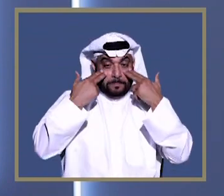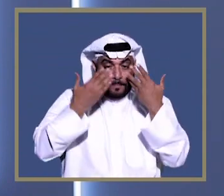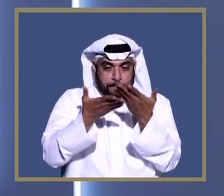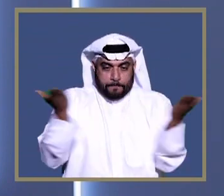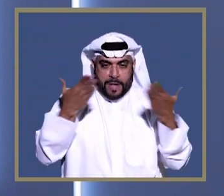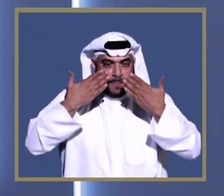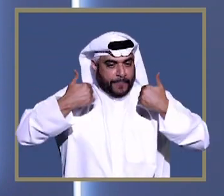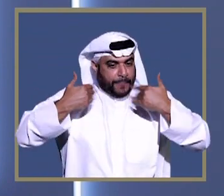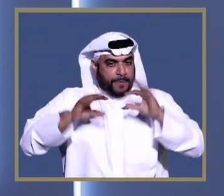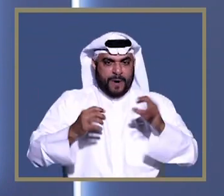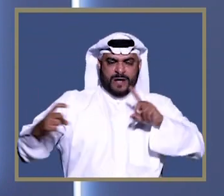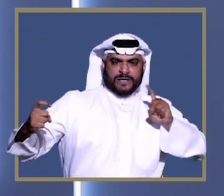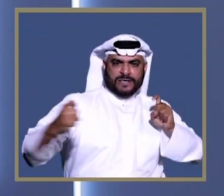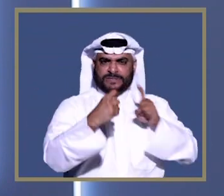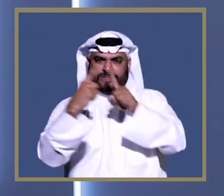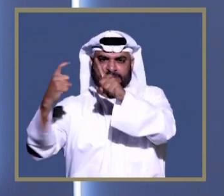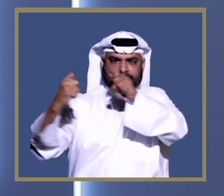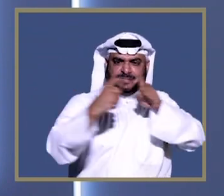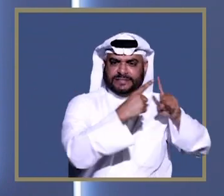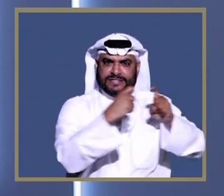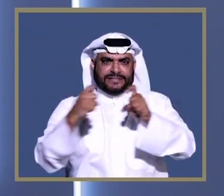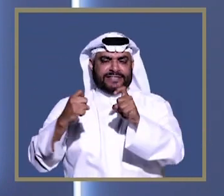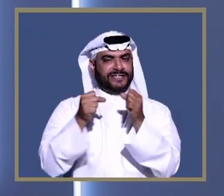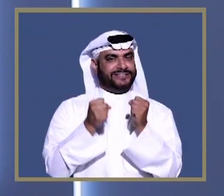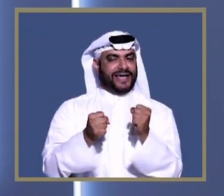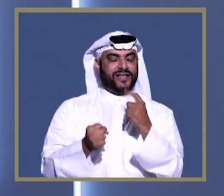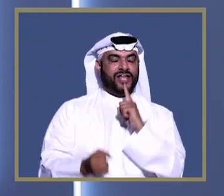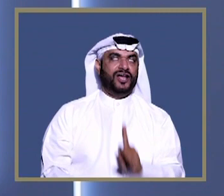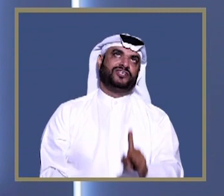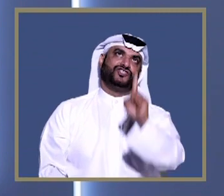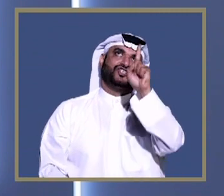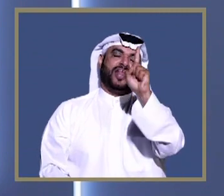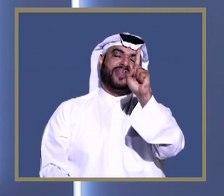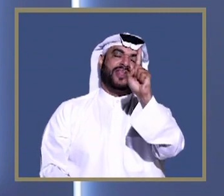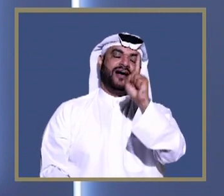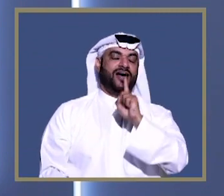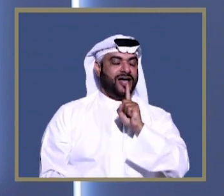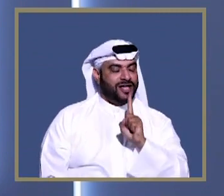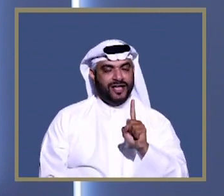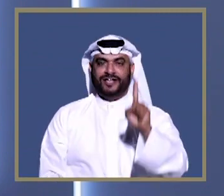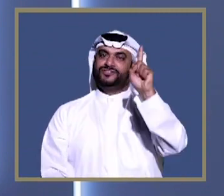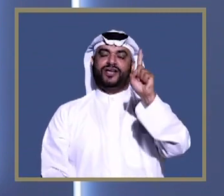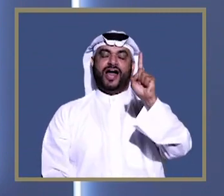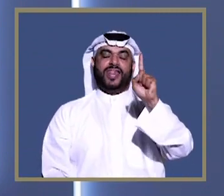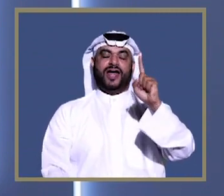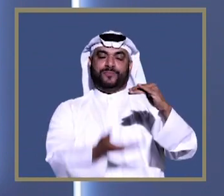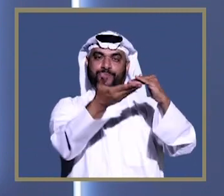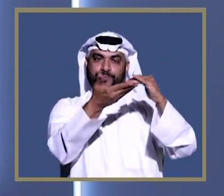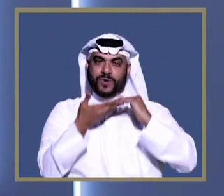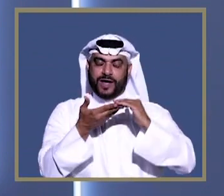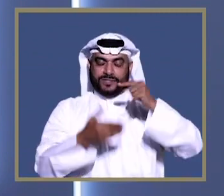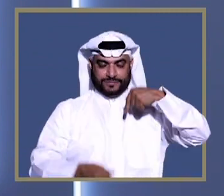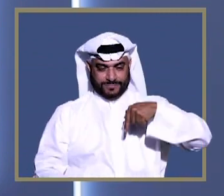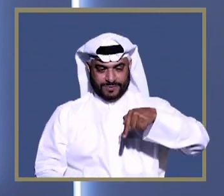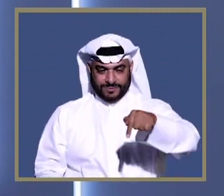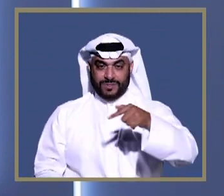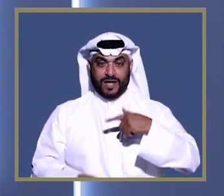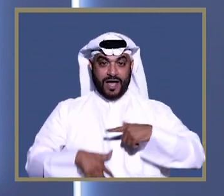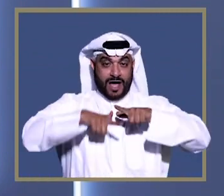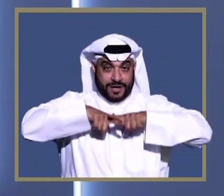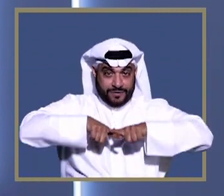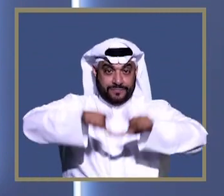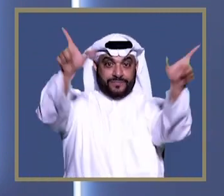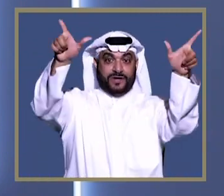ما شفنا، بالعكس شفنا تنازعات ومحسوبية. ولكن نسأل الله إن شاء الله القادم من الأيام.